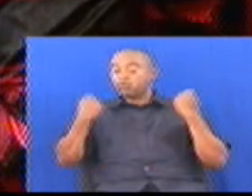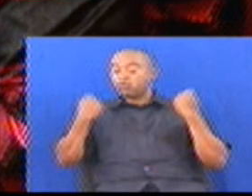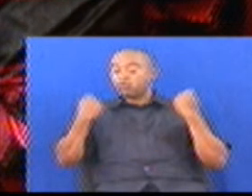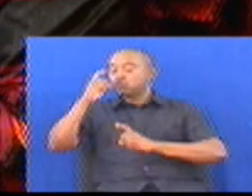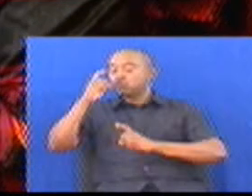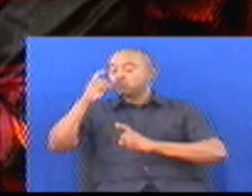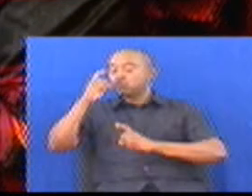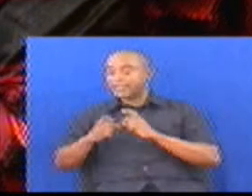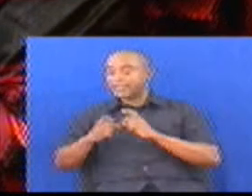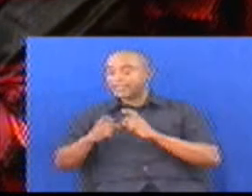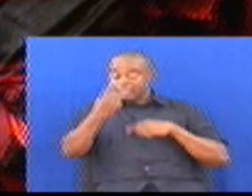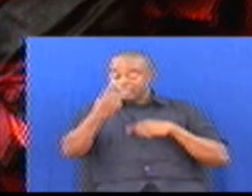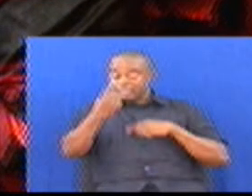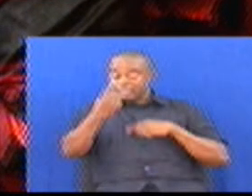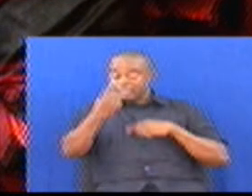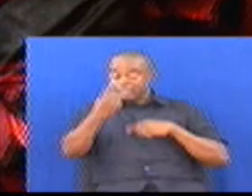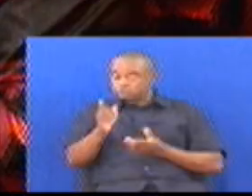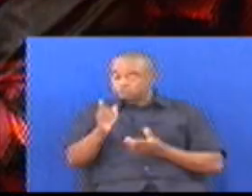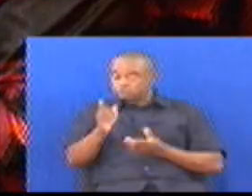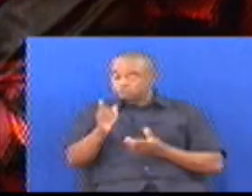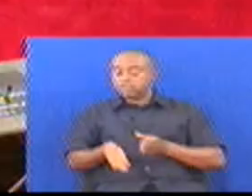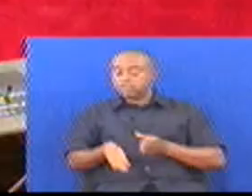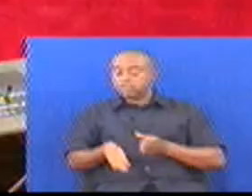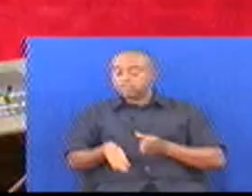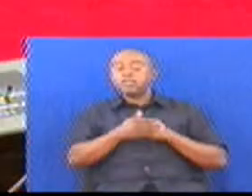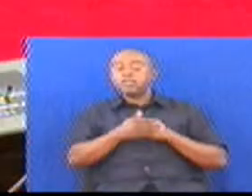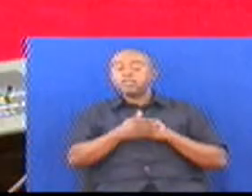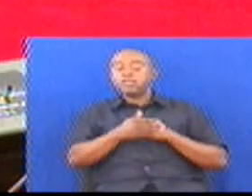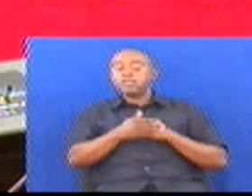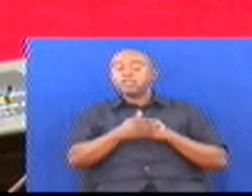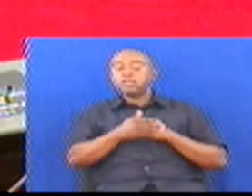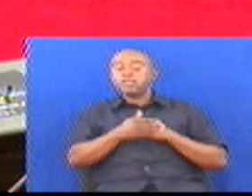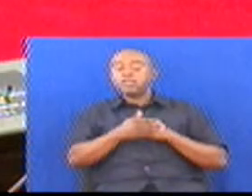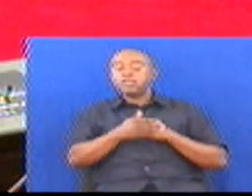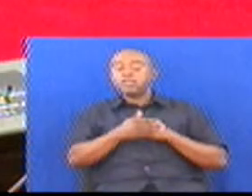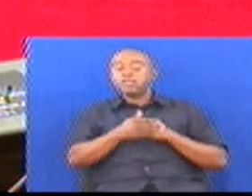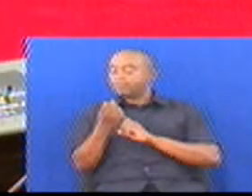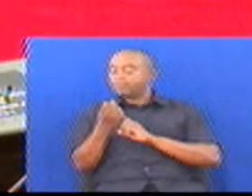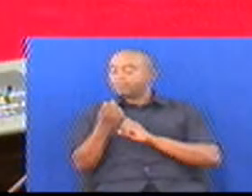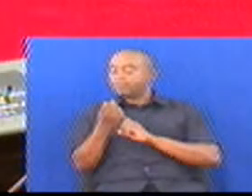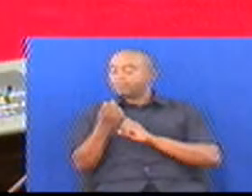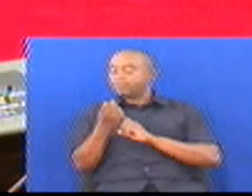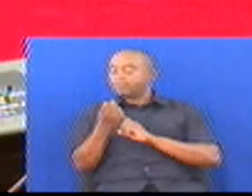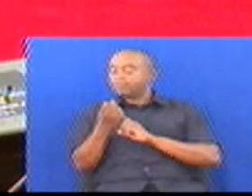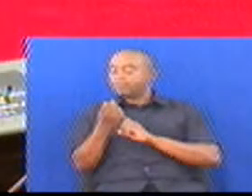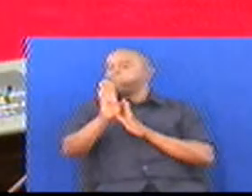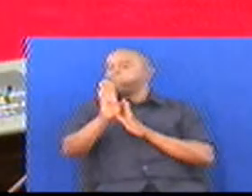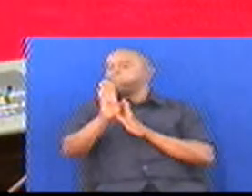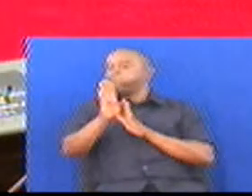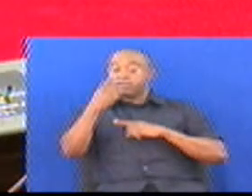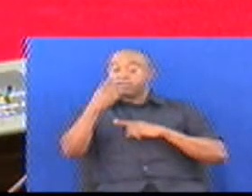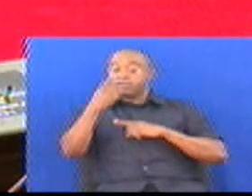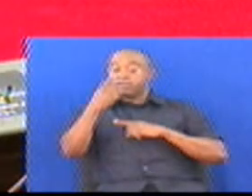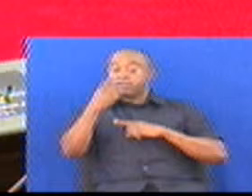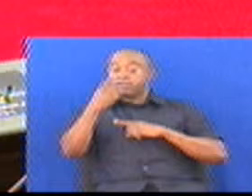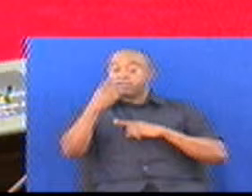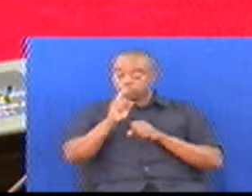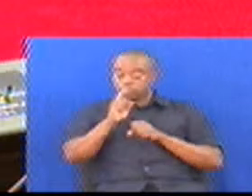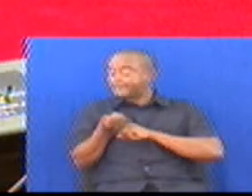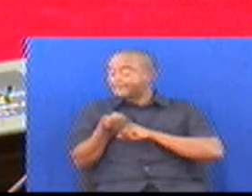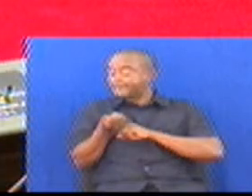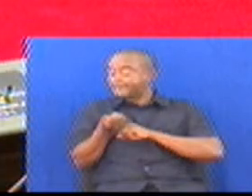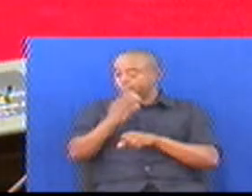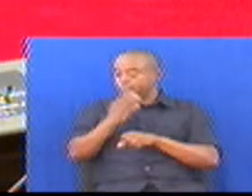ajira kwa Watanzania na kuwasaidia kujiongezea kipato, lakini vile vile miradi hii itaongeza ufanisi wa upatikanaji wa